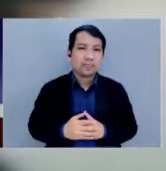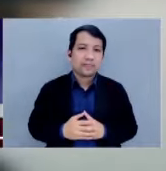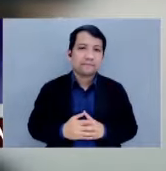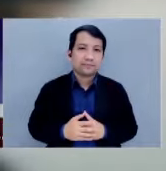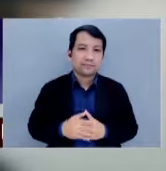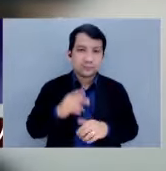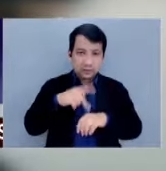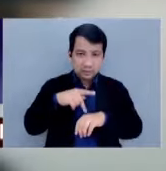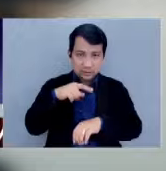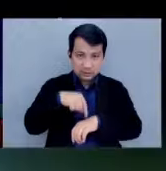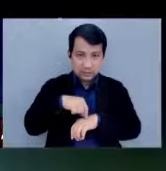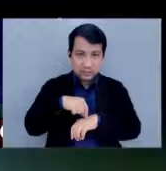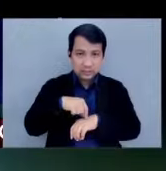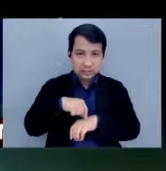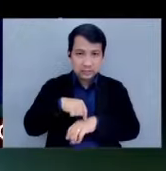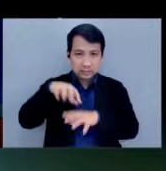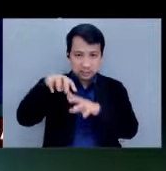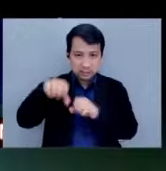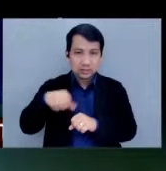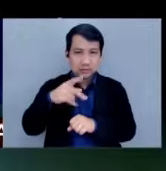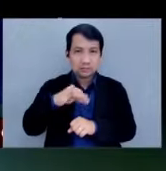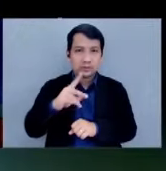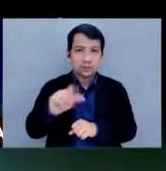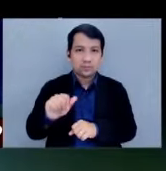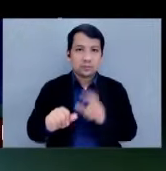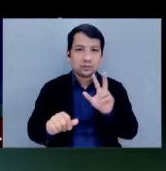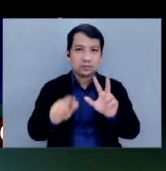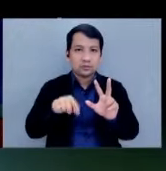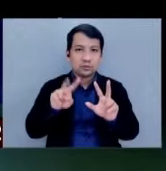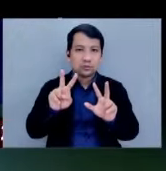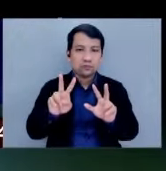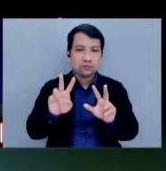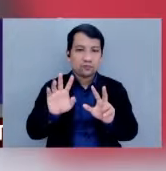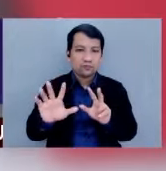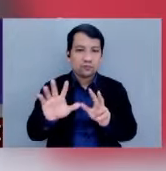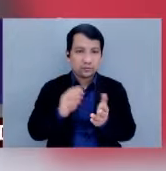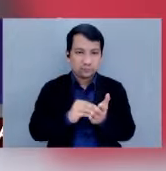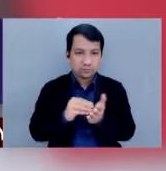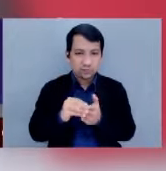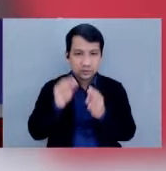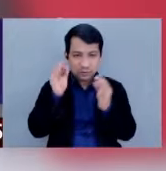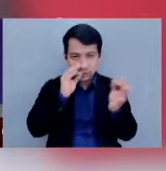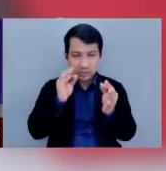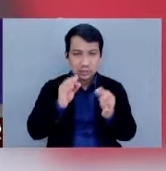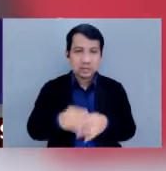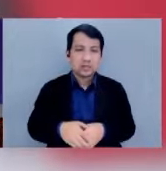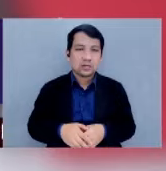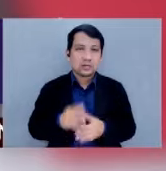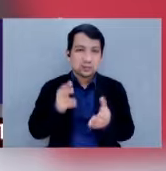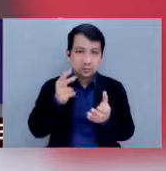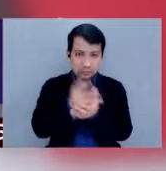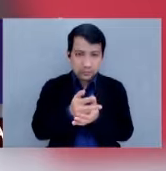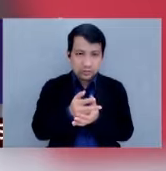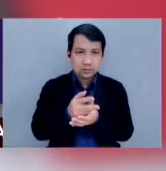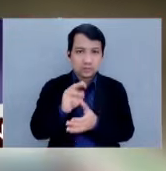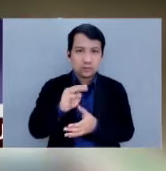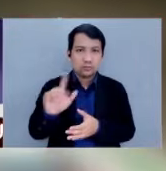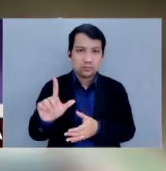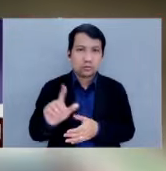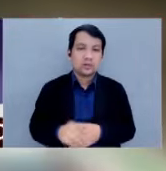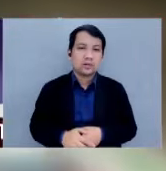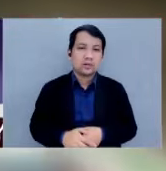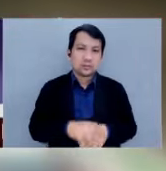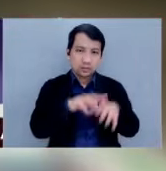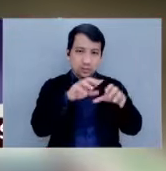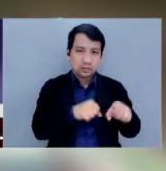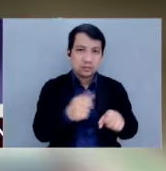naman, nasamsam ng PDEA ang 3.4 million pesos na halaga ng shabu sa parking lot ng isang mall. Nahuli ang tatlong